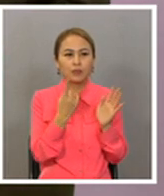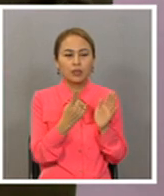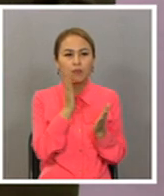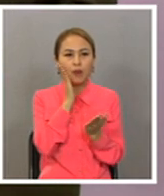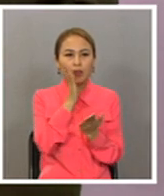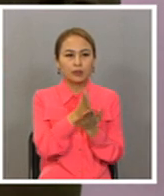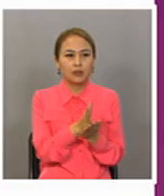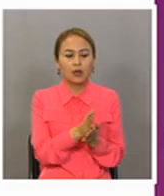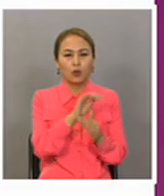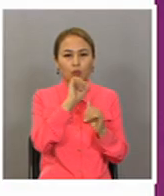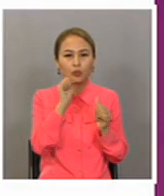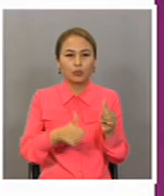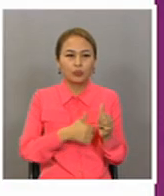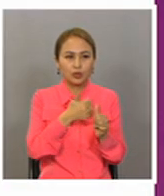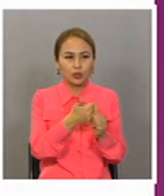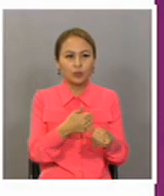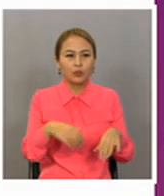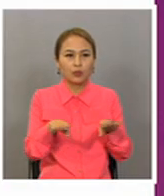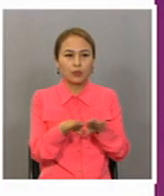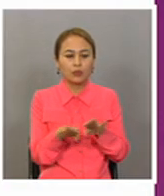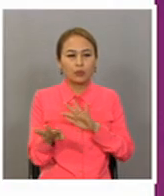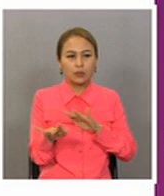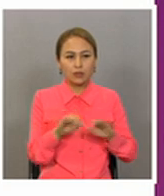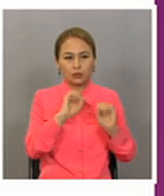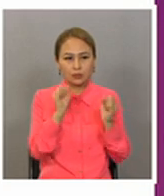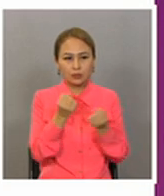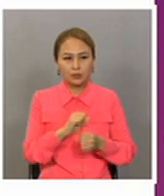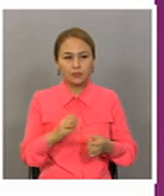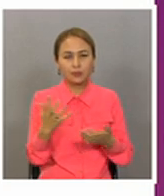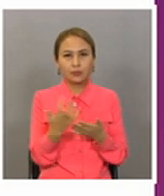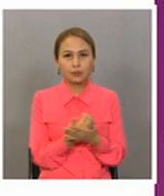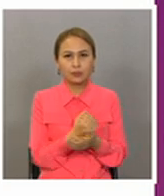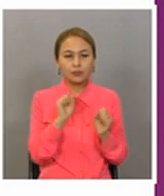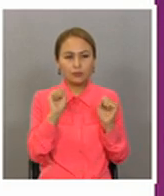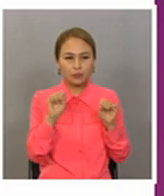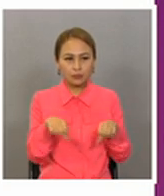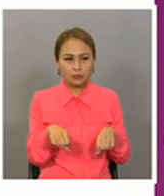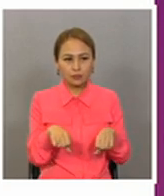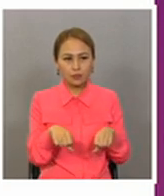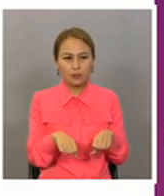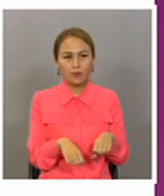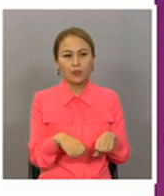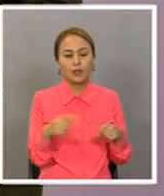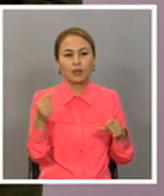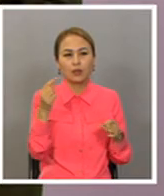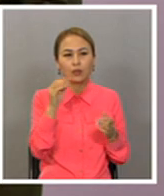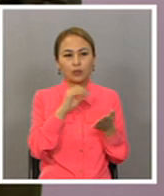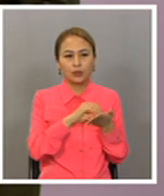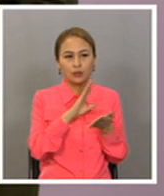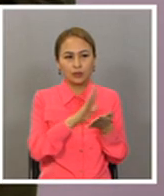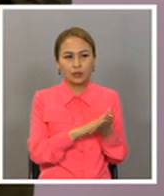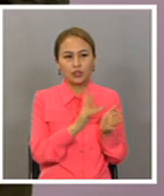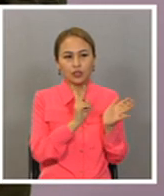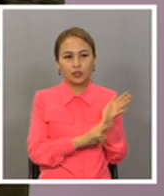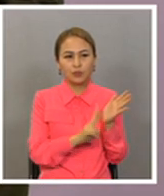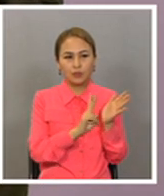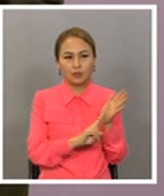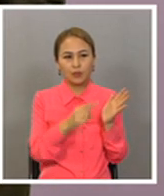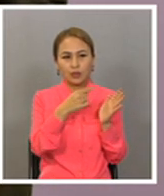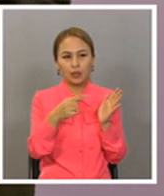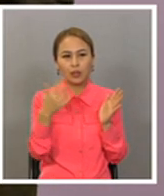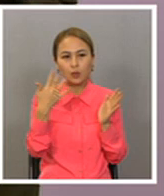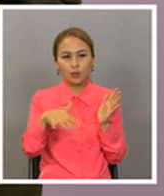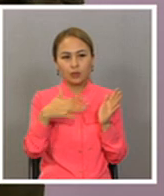бағыттағы қуып жету қозғалысының жылдамдығын табуға болатын өрнек құрамыз. 70 пен